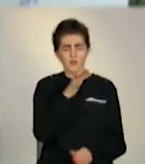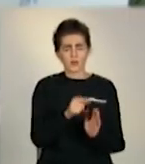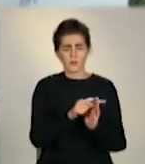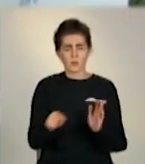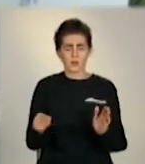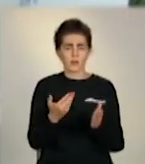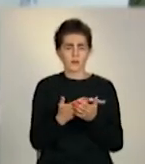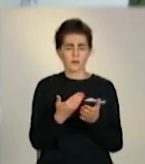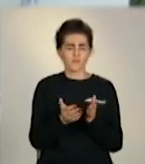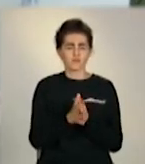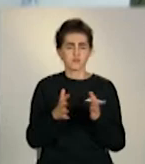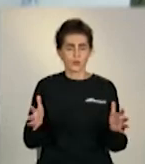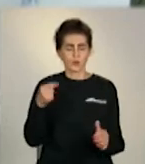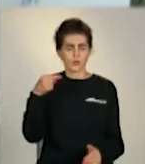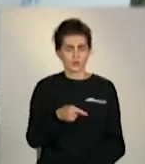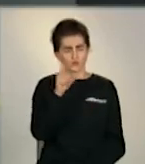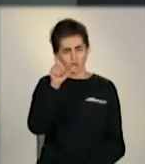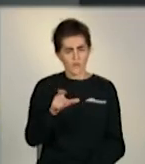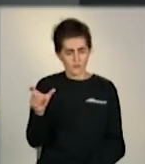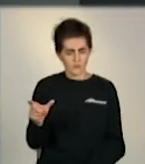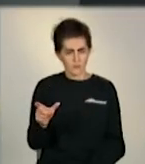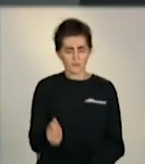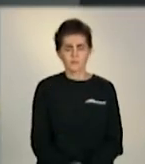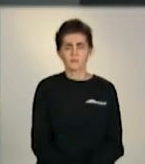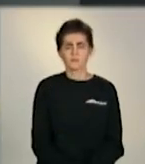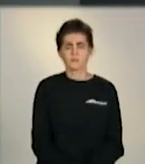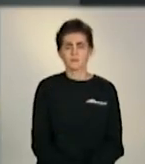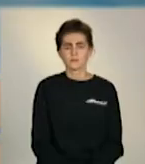трохи більше тисячі осіб.